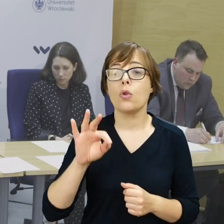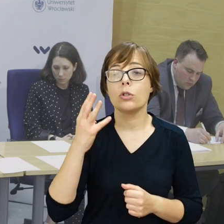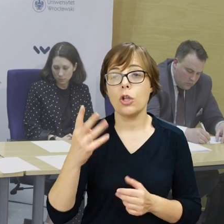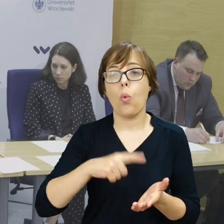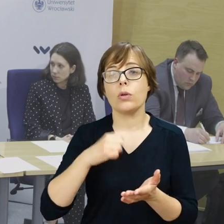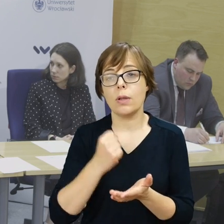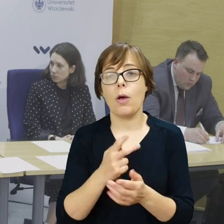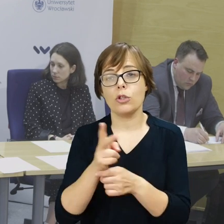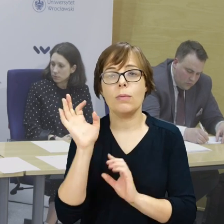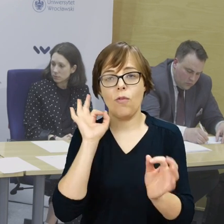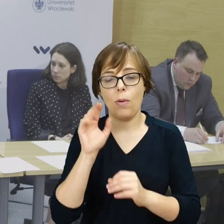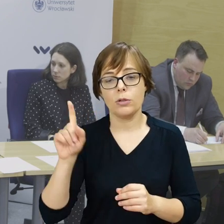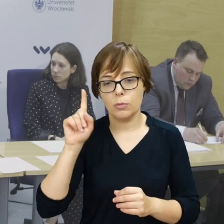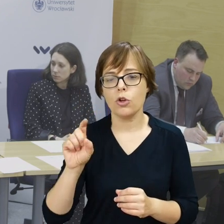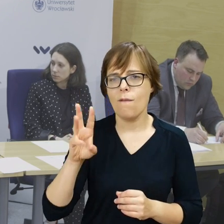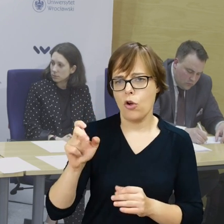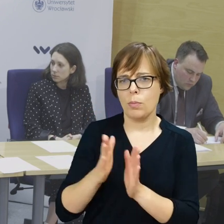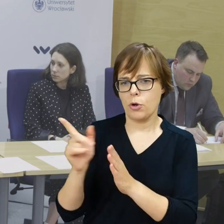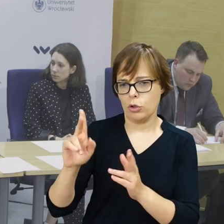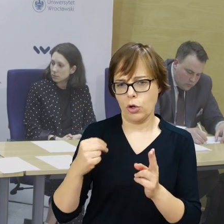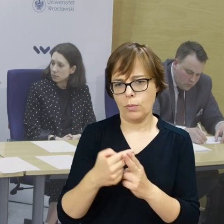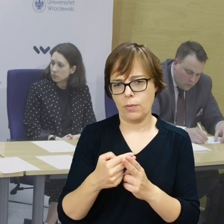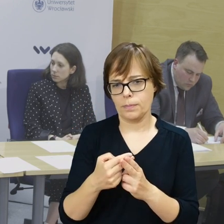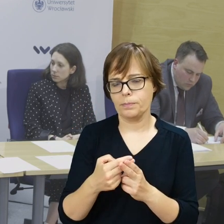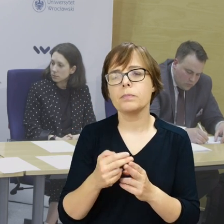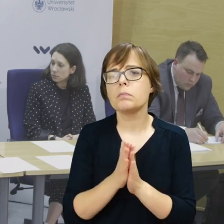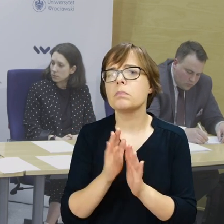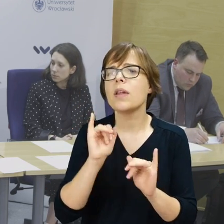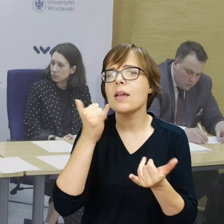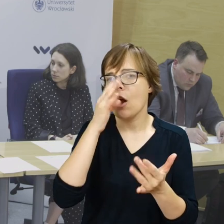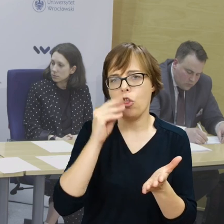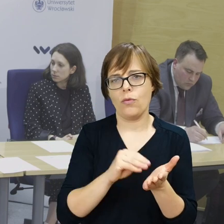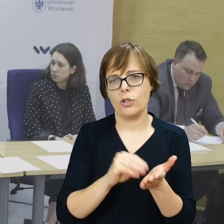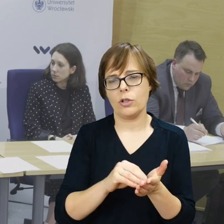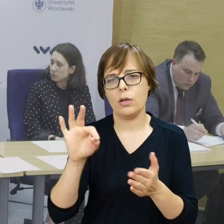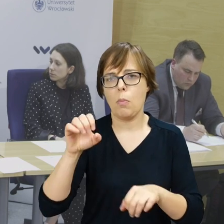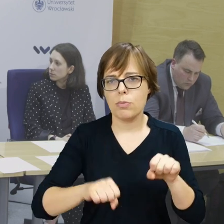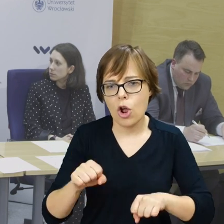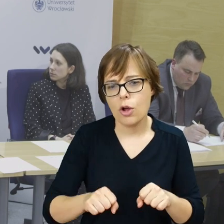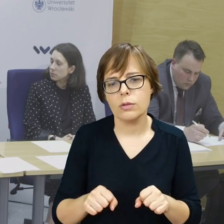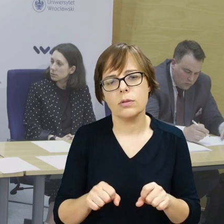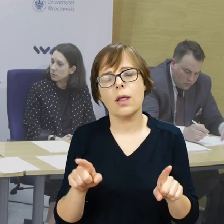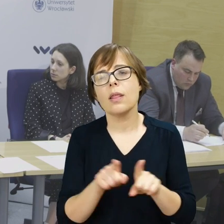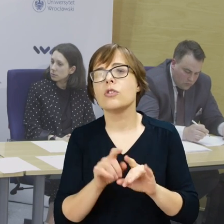do informacji publicznej. Wojciechu, prosimy serdecznie, jakie doświadczenia procesowe, jakie